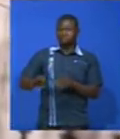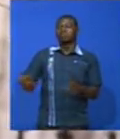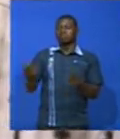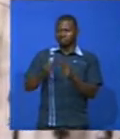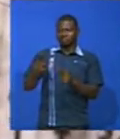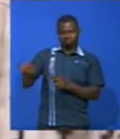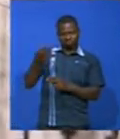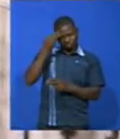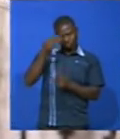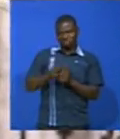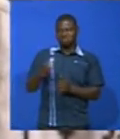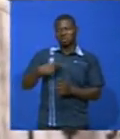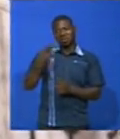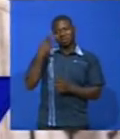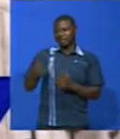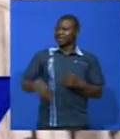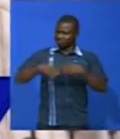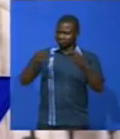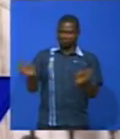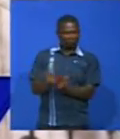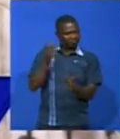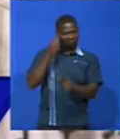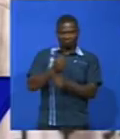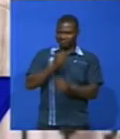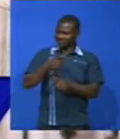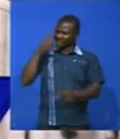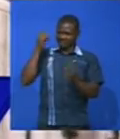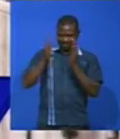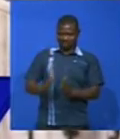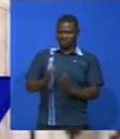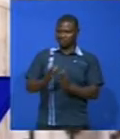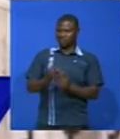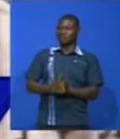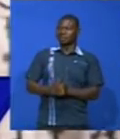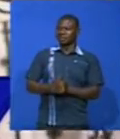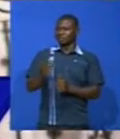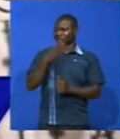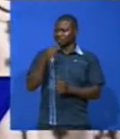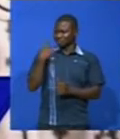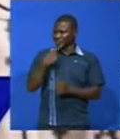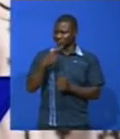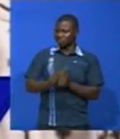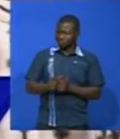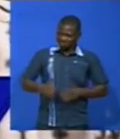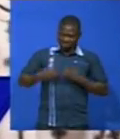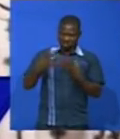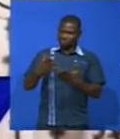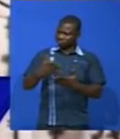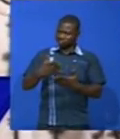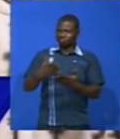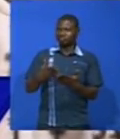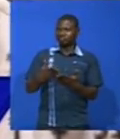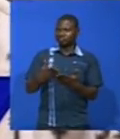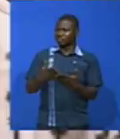vu une équipe très dynamique qui est au travail, qui donne le maximum donc